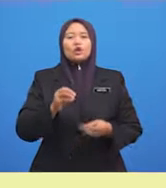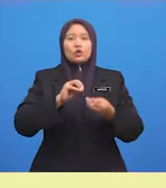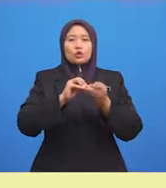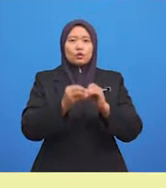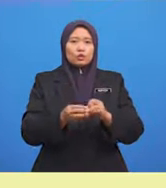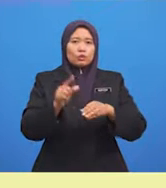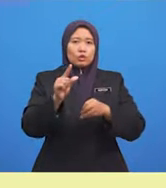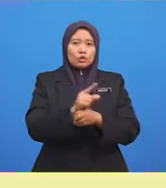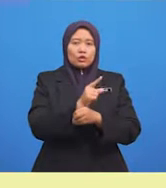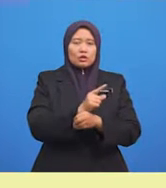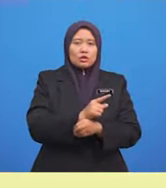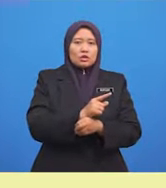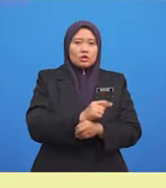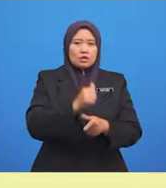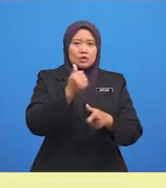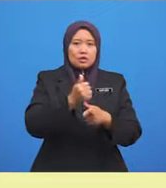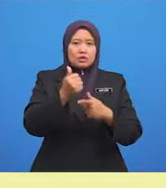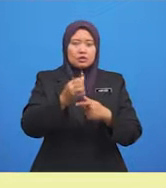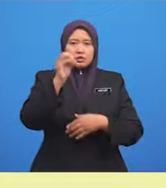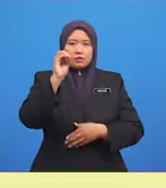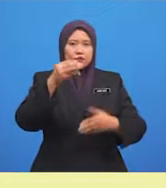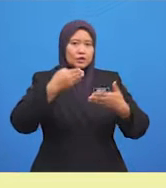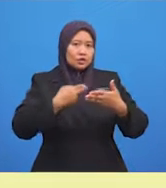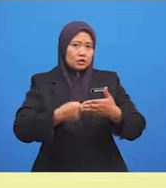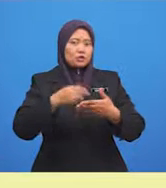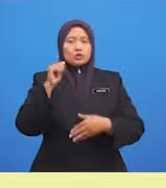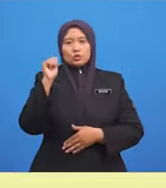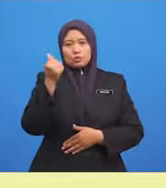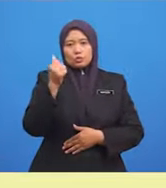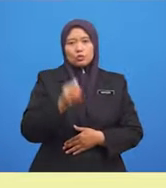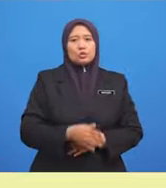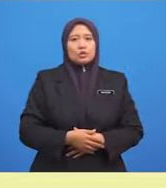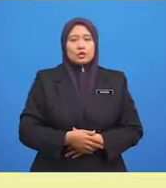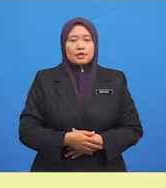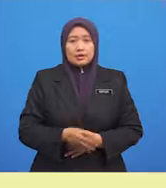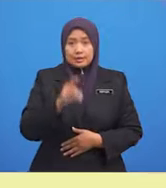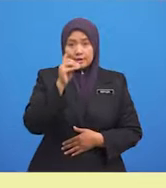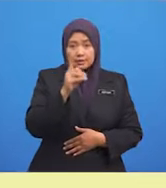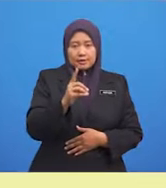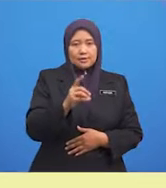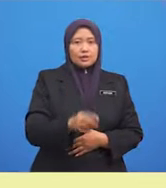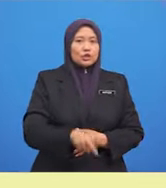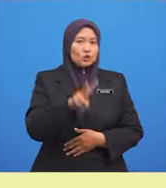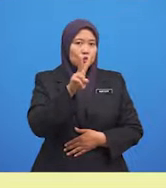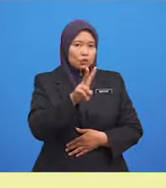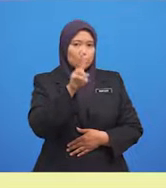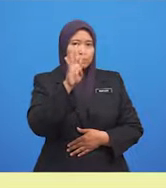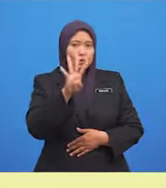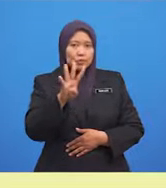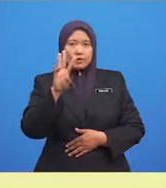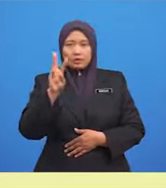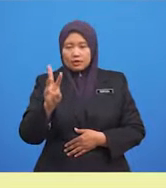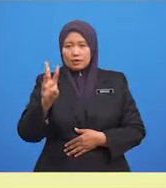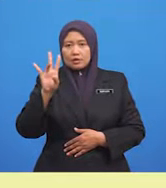berikut. Diberi D ialah nombor genap antara sifar hingga 10.